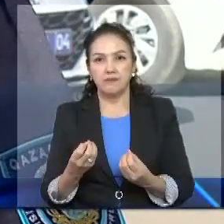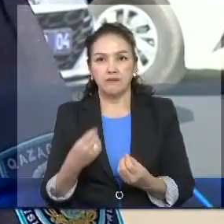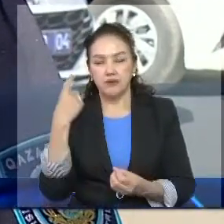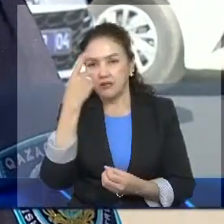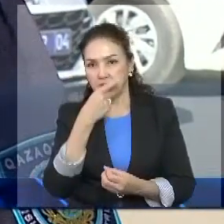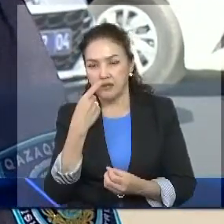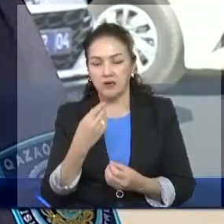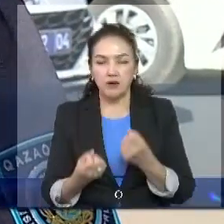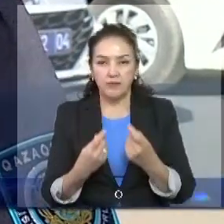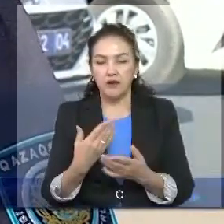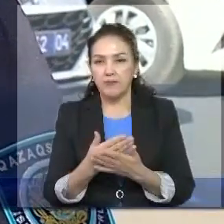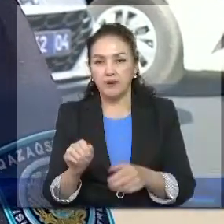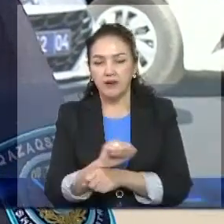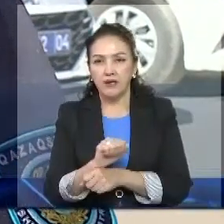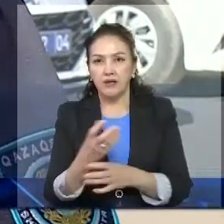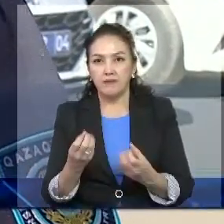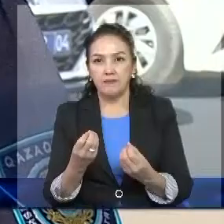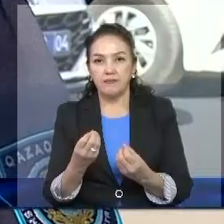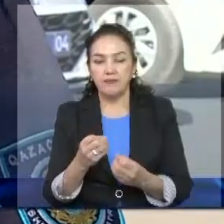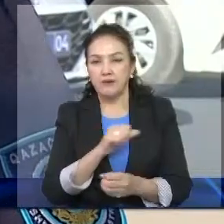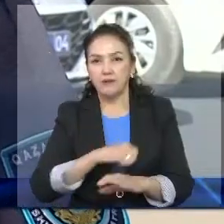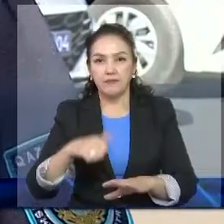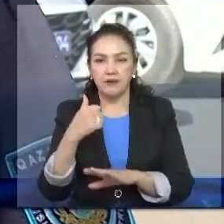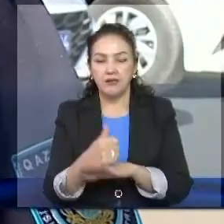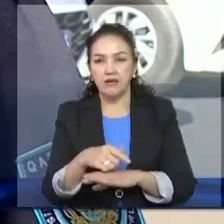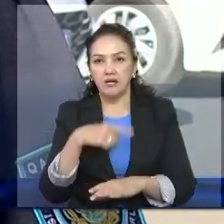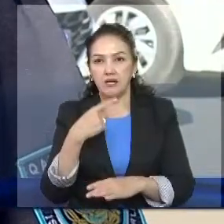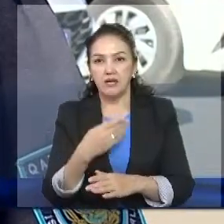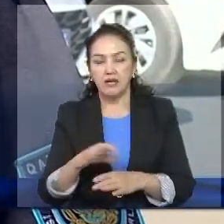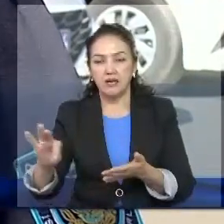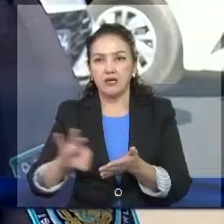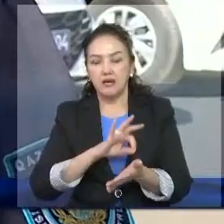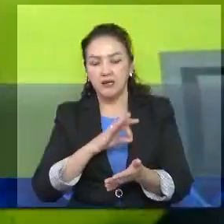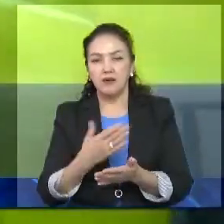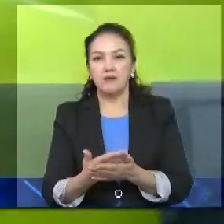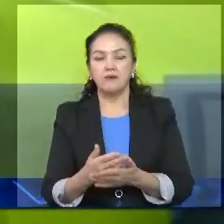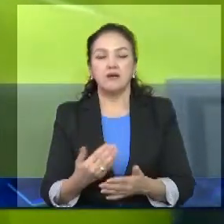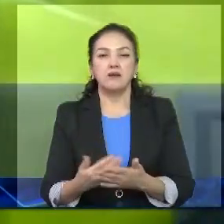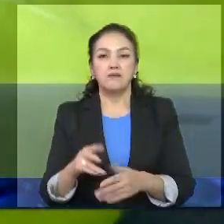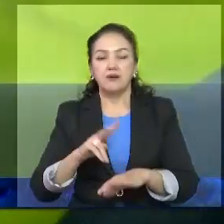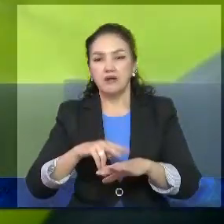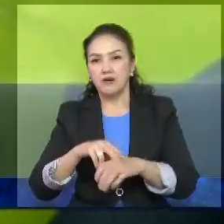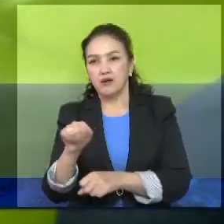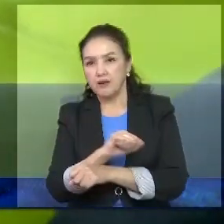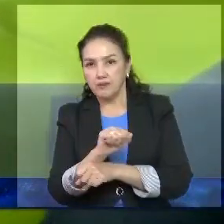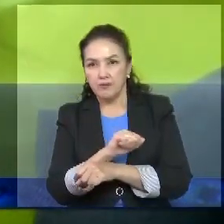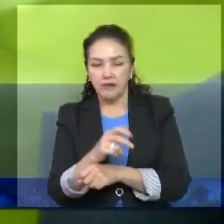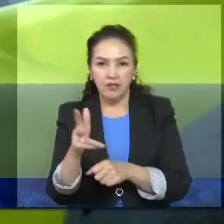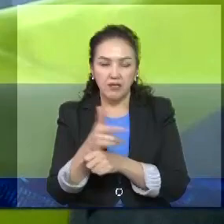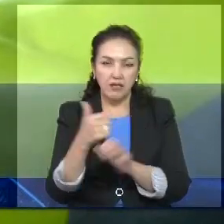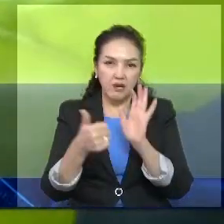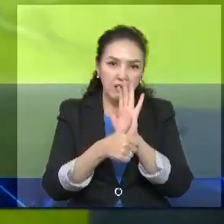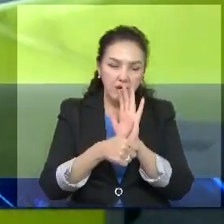жеке басы анықталмаған автокөліктерді және де ең басы айта кететініміз ол жылдамдықты анықтайды. Патрульдік көлікке орнатылған